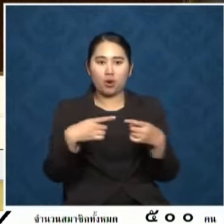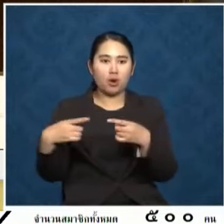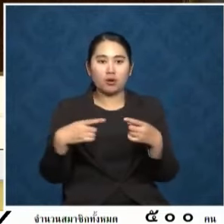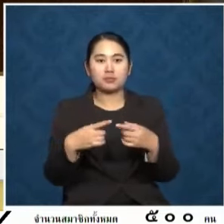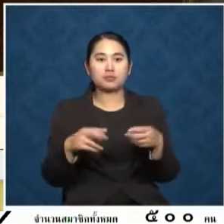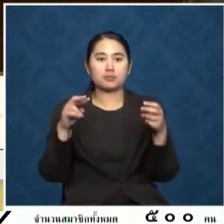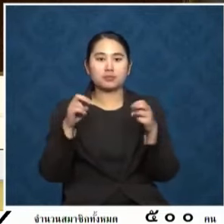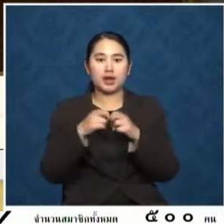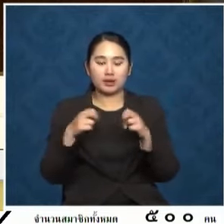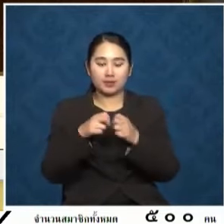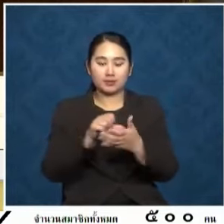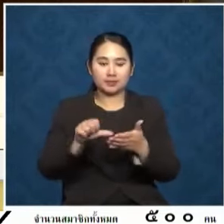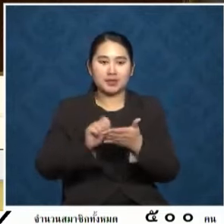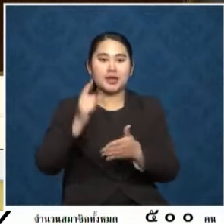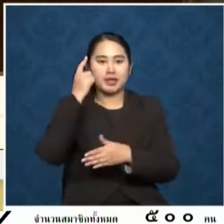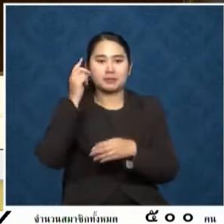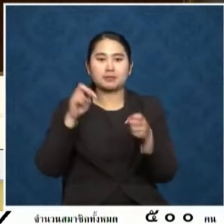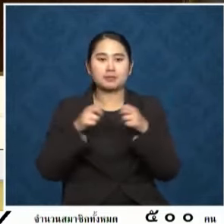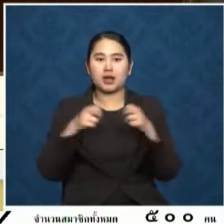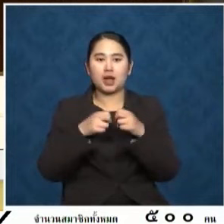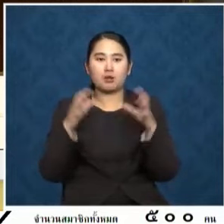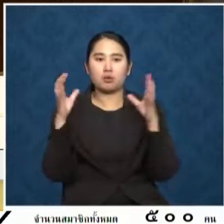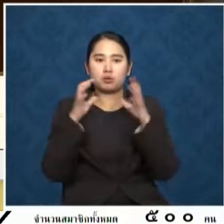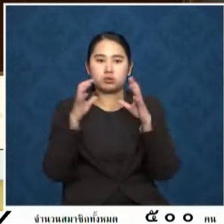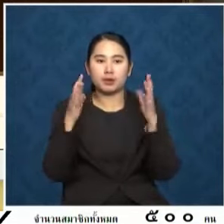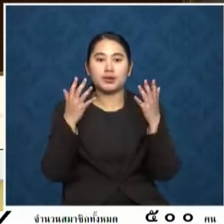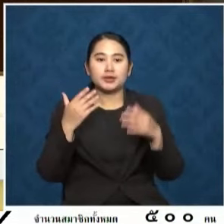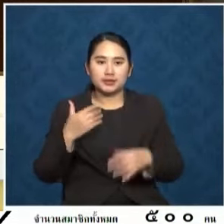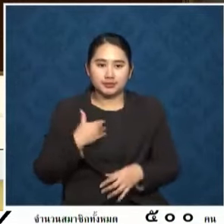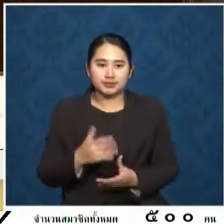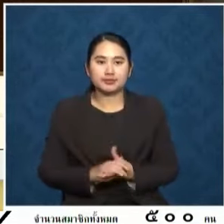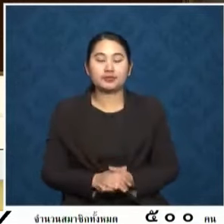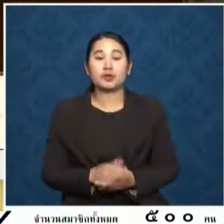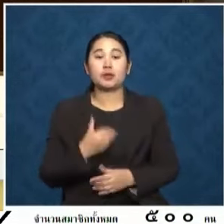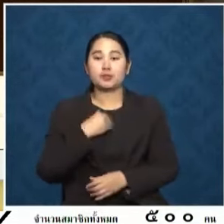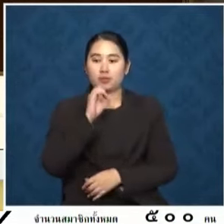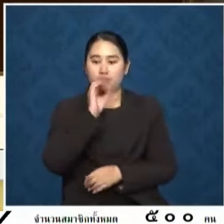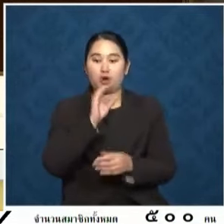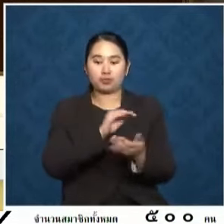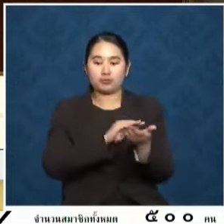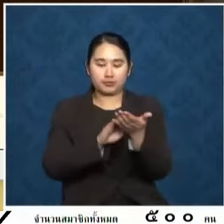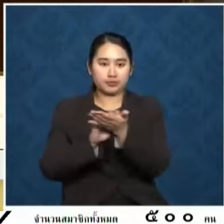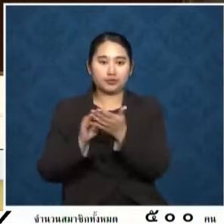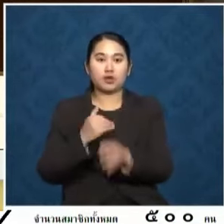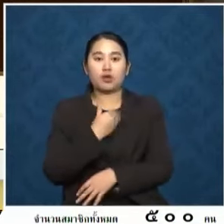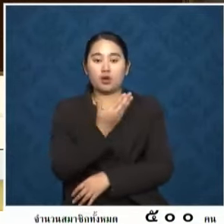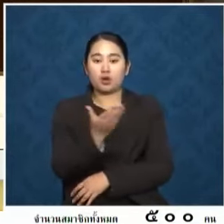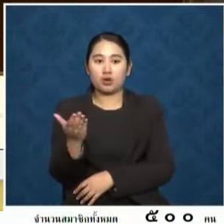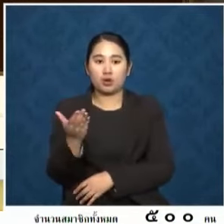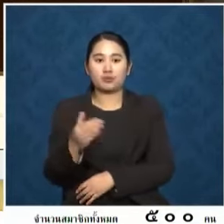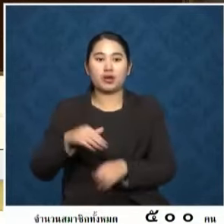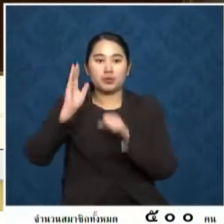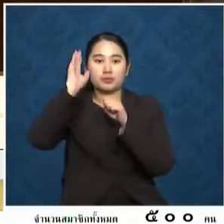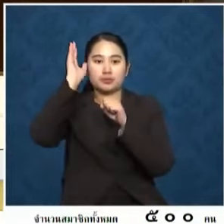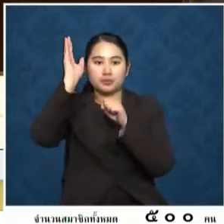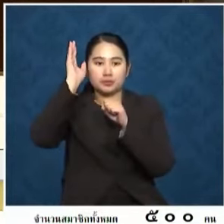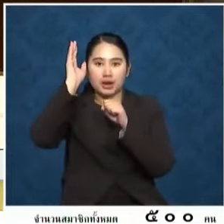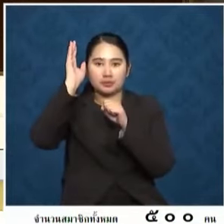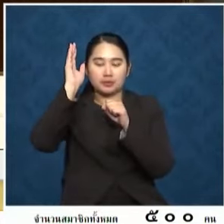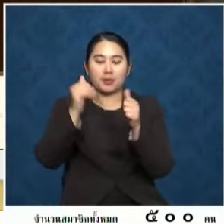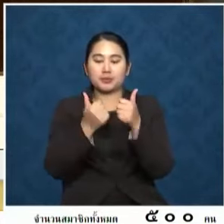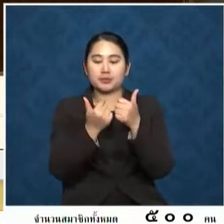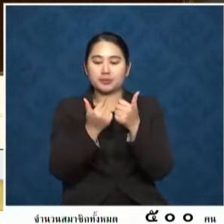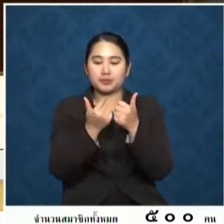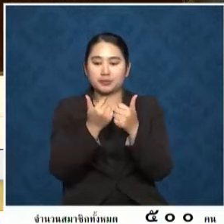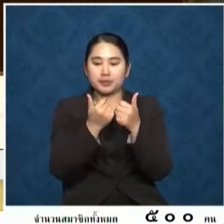แก้ไขมันจะกลายเป็นความขัดแย้งที่มากขึ้นนะครับผมขอความกรุณานะครับก็อภิปรายอย่างสร้างสรรค์ให้อยู่ในประ